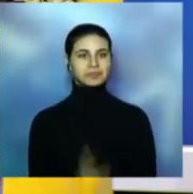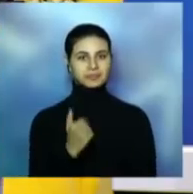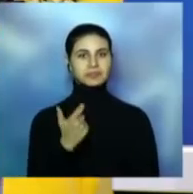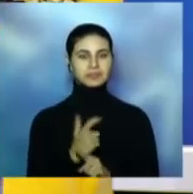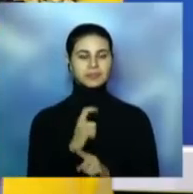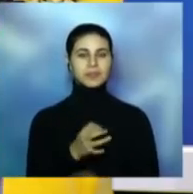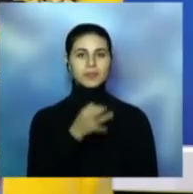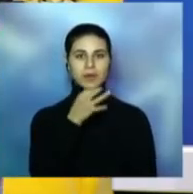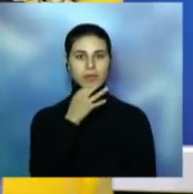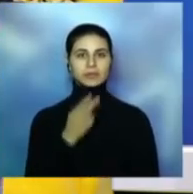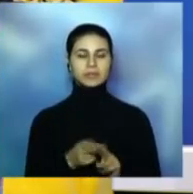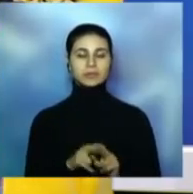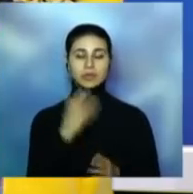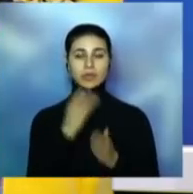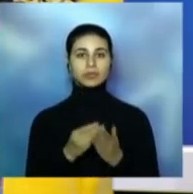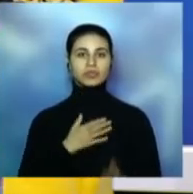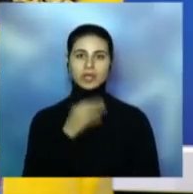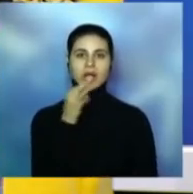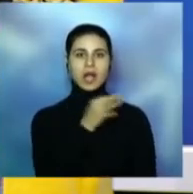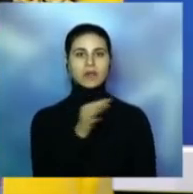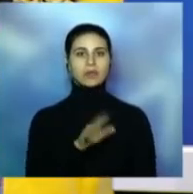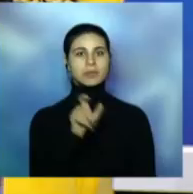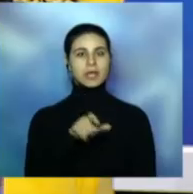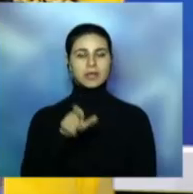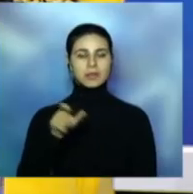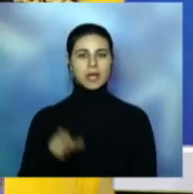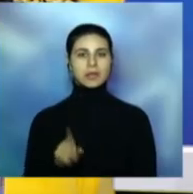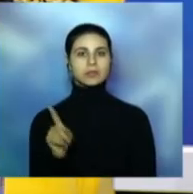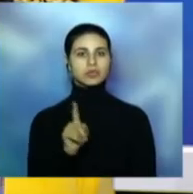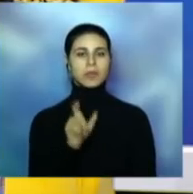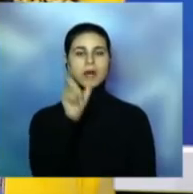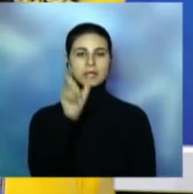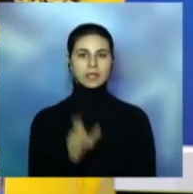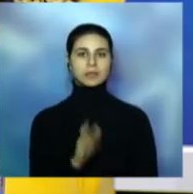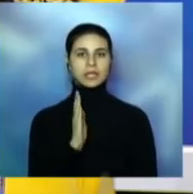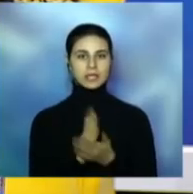რომ ჩვენ არ ვეუბნებით საზოგადოებას, რომ